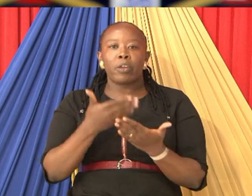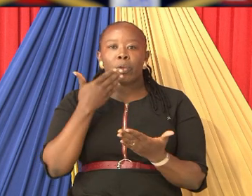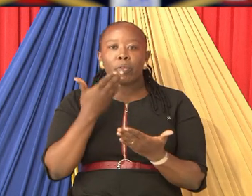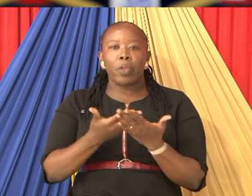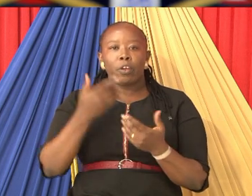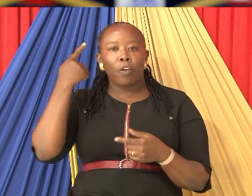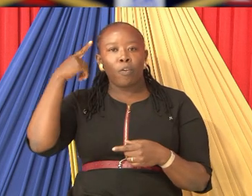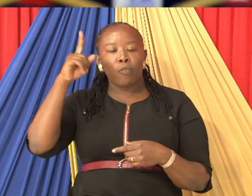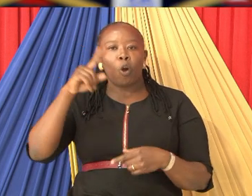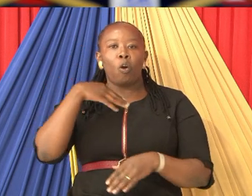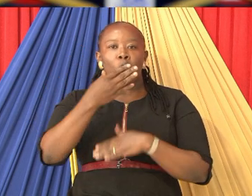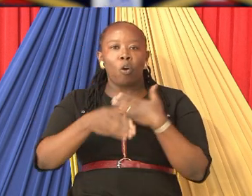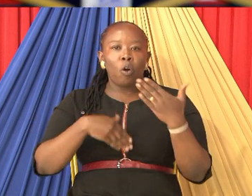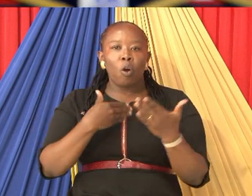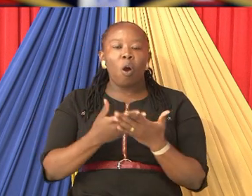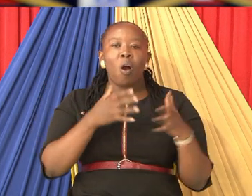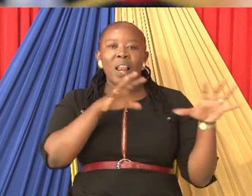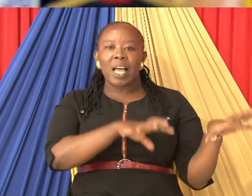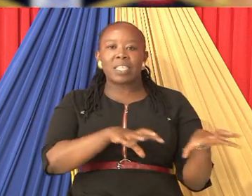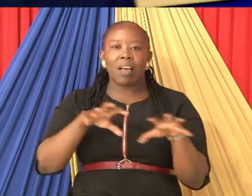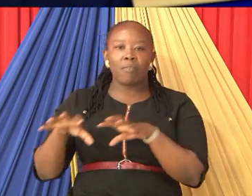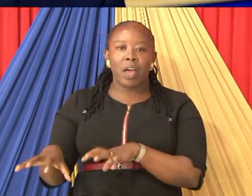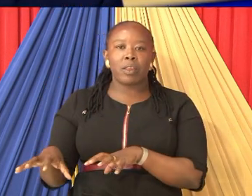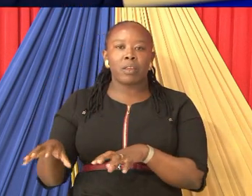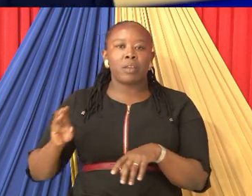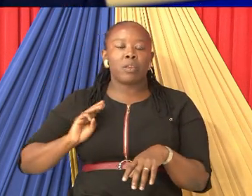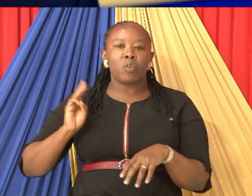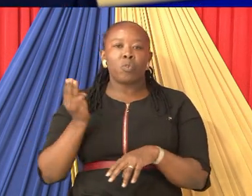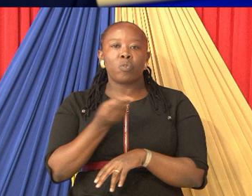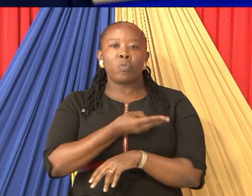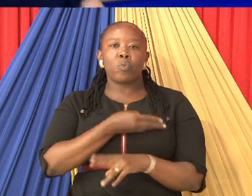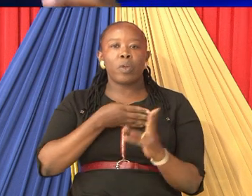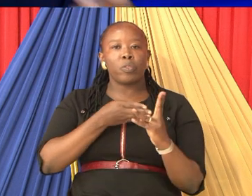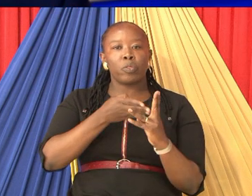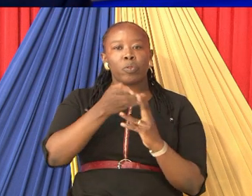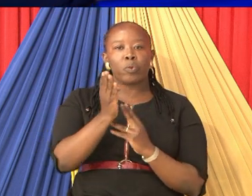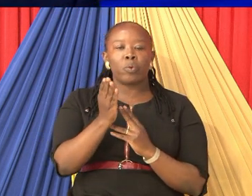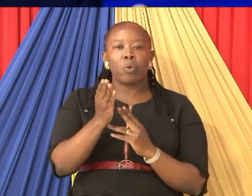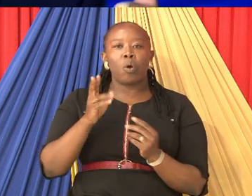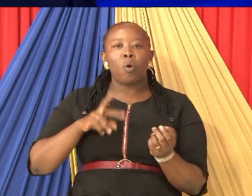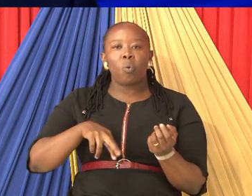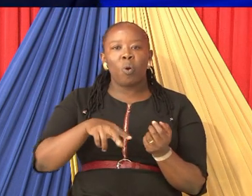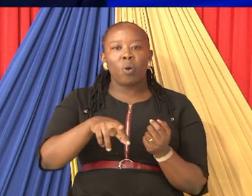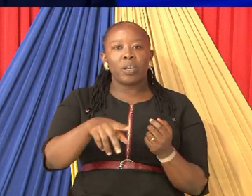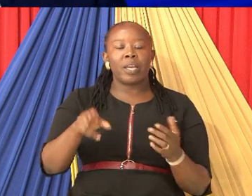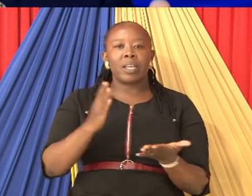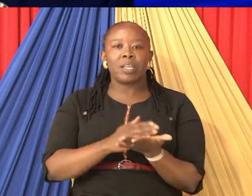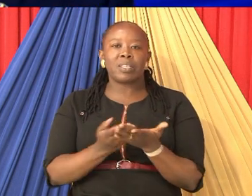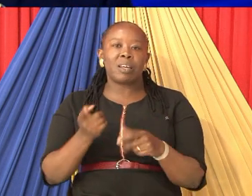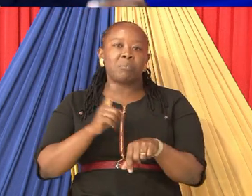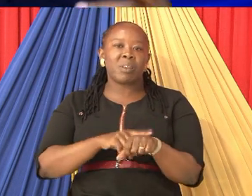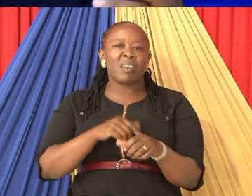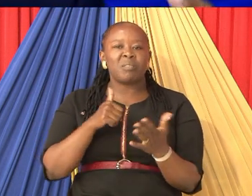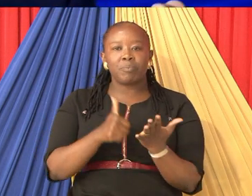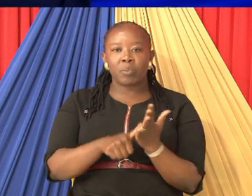yote mazito na magumu twapitia. Baba, tunaona hata kutembea inakuwa shida.